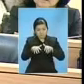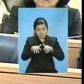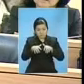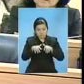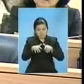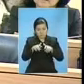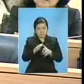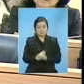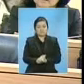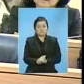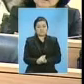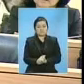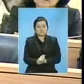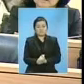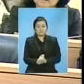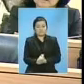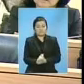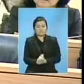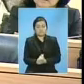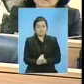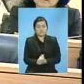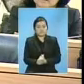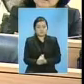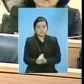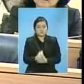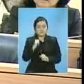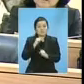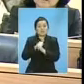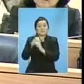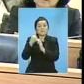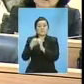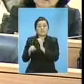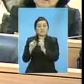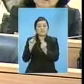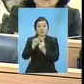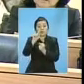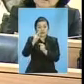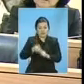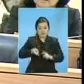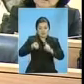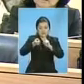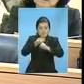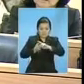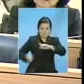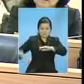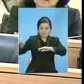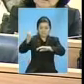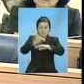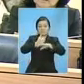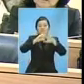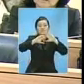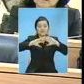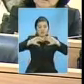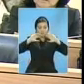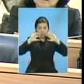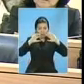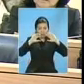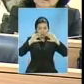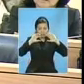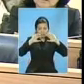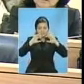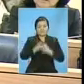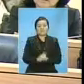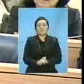ได้ผิดพลาดให้นาซีได้เป็นรัฐบาลแล้วหลังจาก